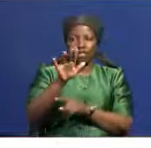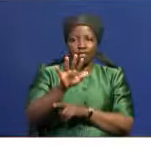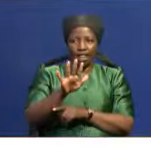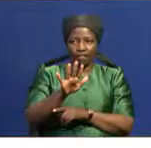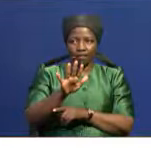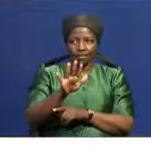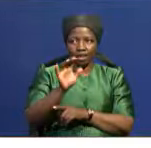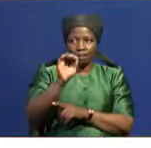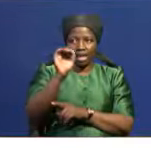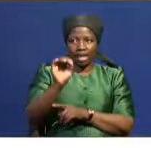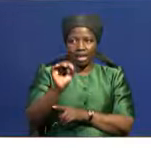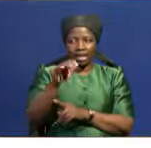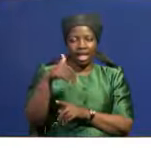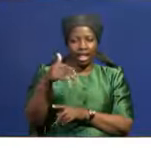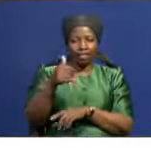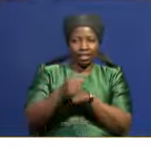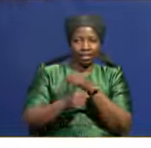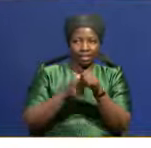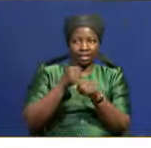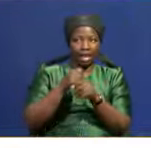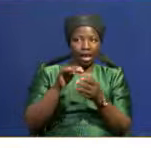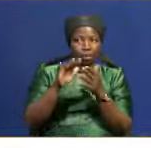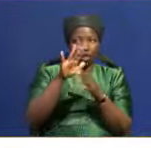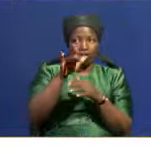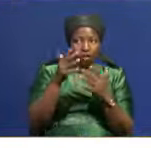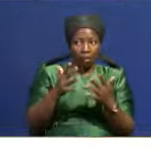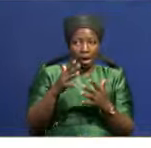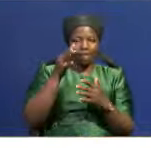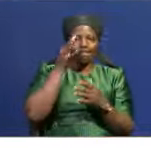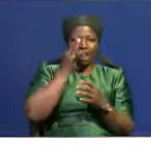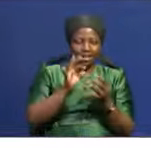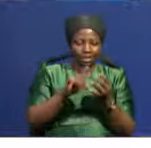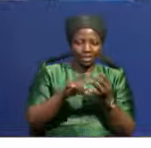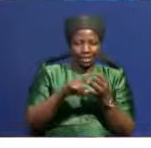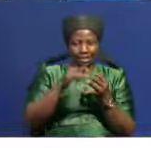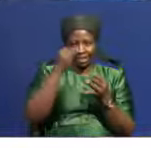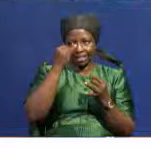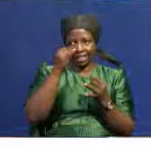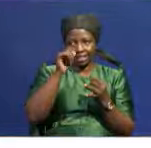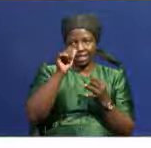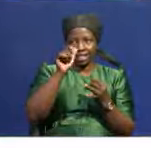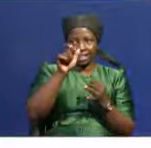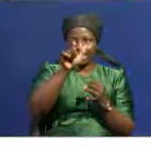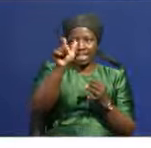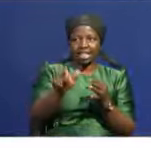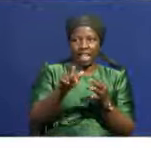Watalii hawa wanatoka nchi ya Ufaransa, Italia, Ujerumani na Thailand.